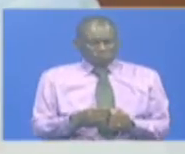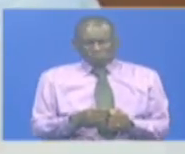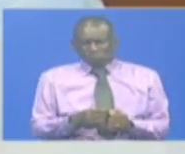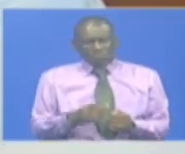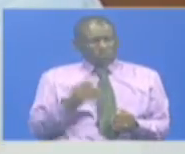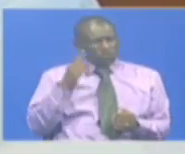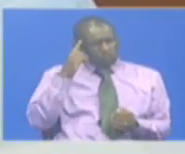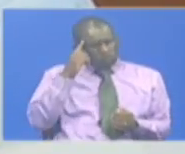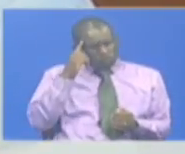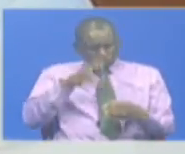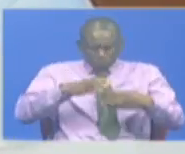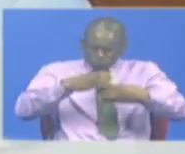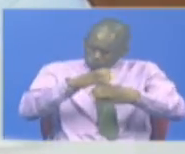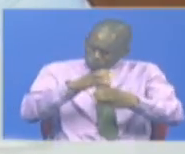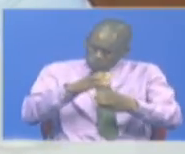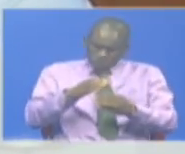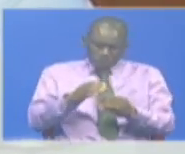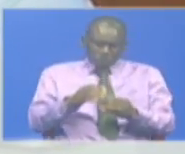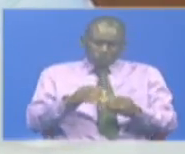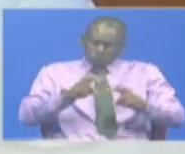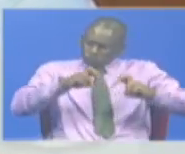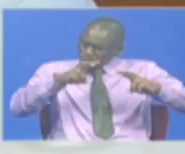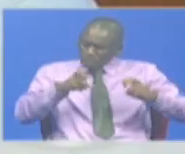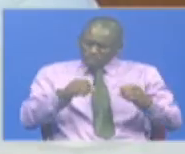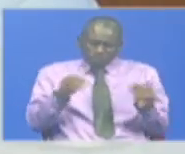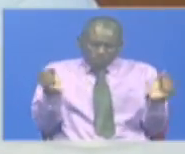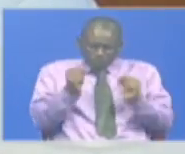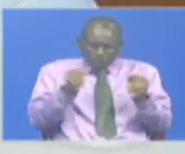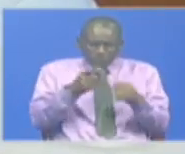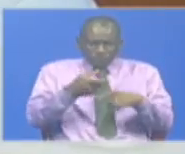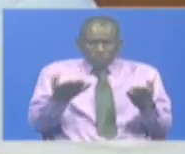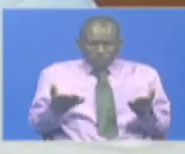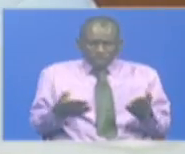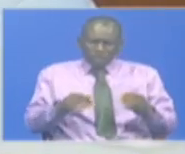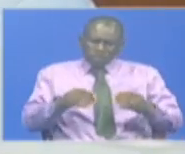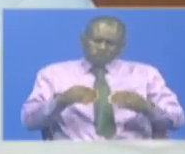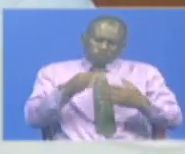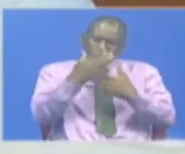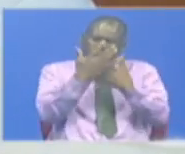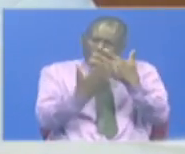wapima ona kama there's fever. So wakapima damu,